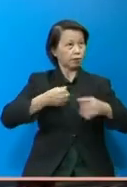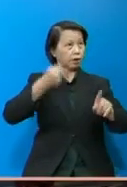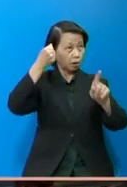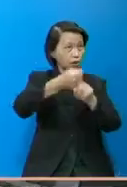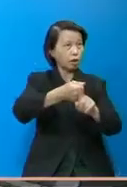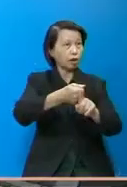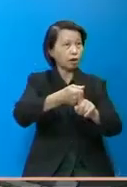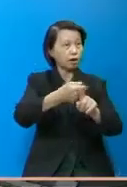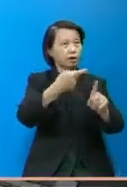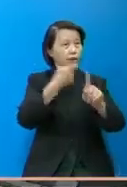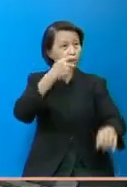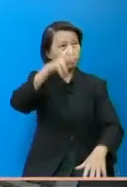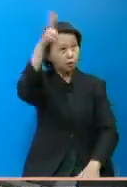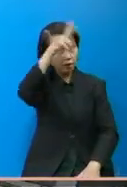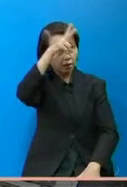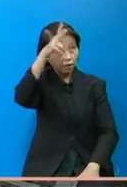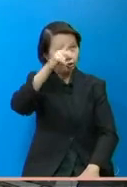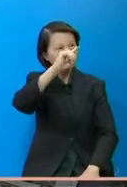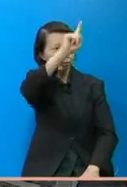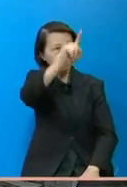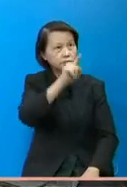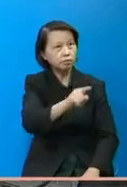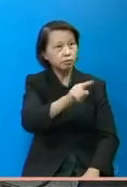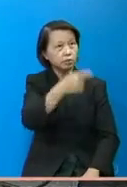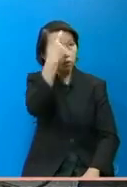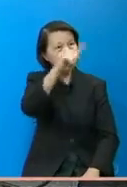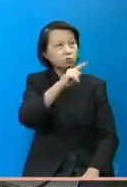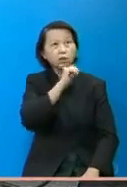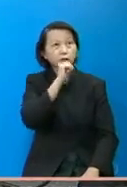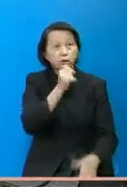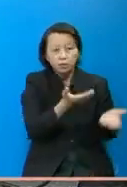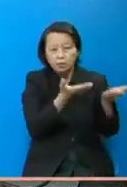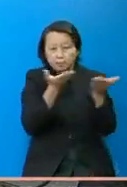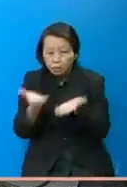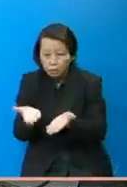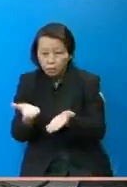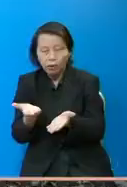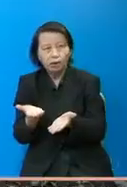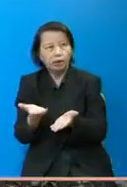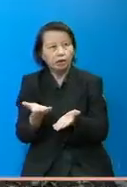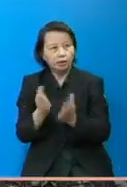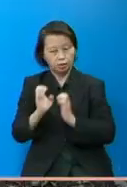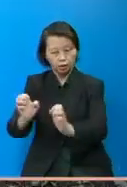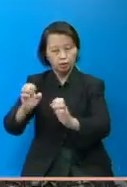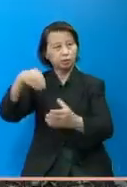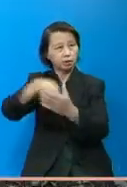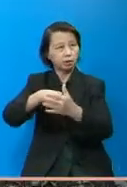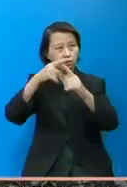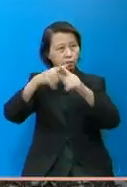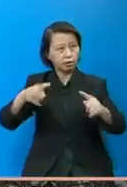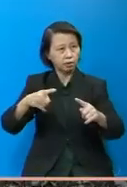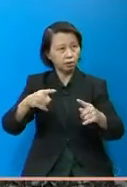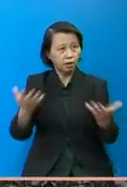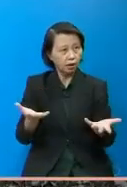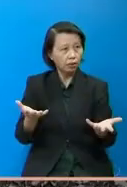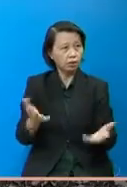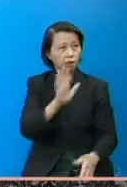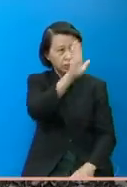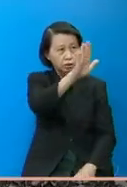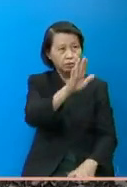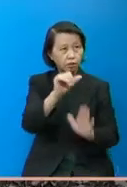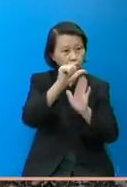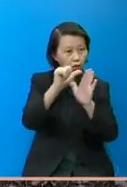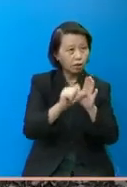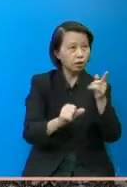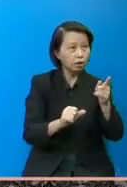daripada kerajaan untuk tidak membawa perkara-perkara tersebut ke Dewan? Is that your agenda?